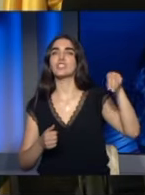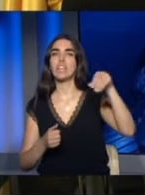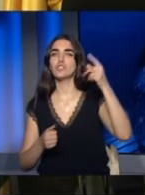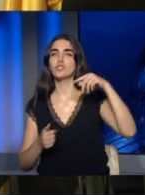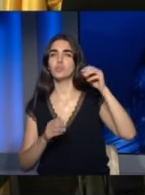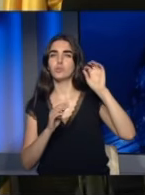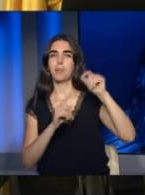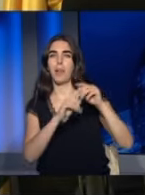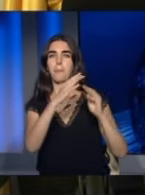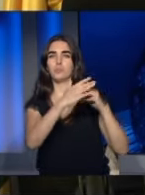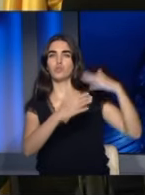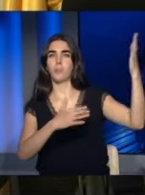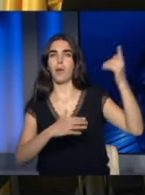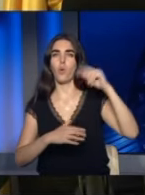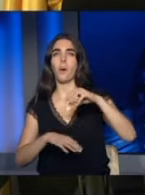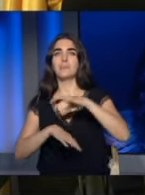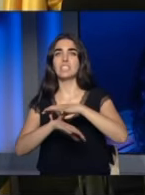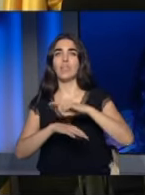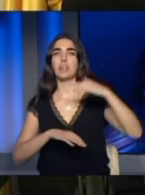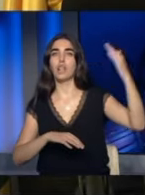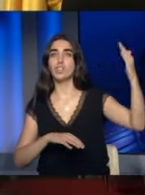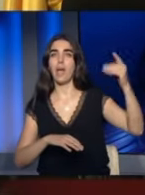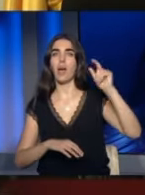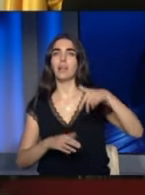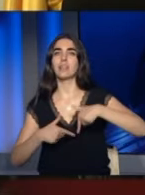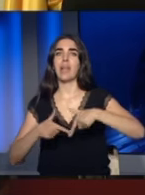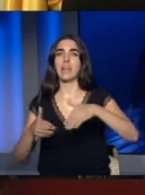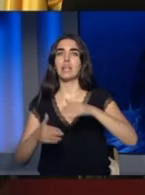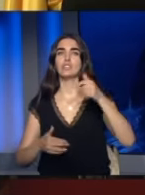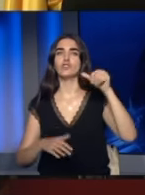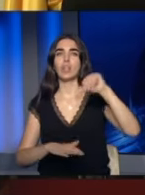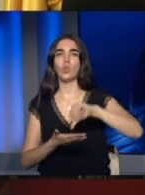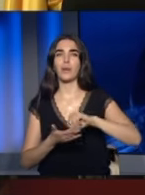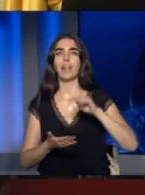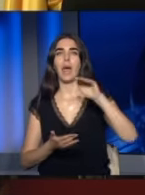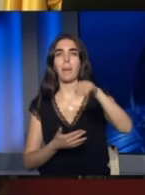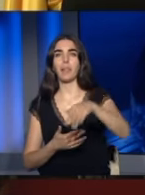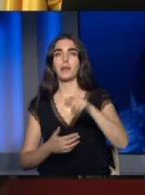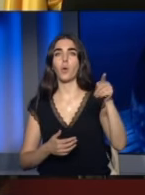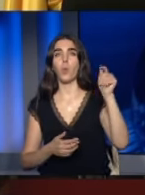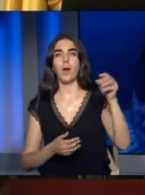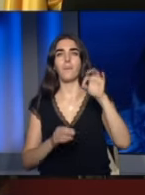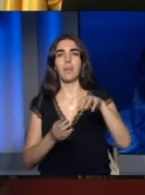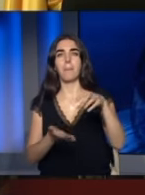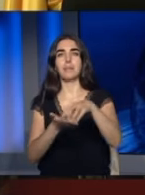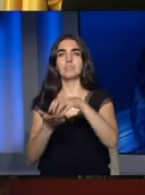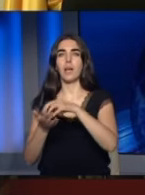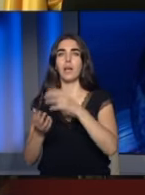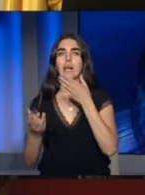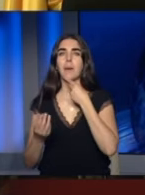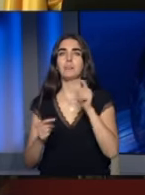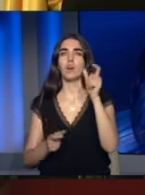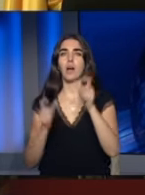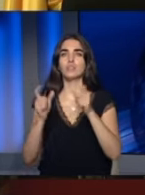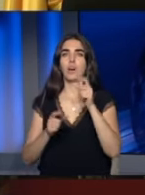ظهر البيدر طريق ترشيش مستشفى تشيح طرقات ظهر البيدر طريق من شوره للمصنع من